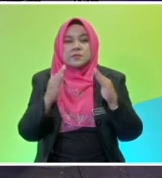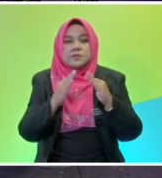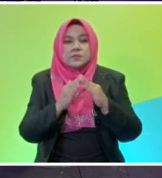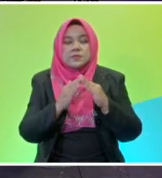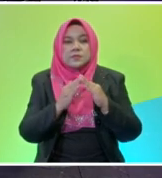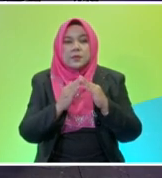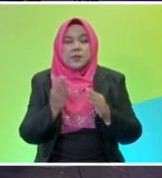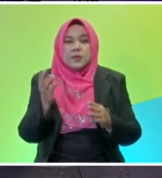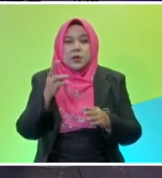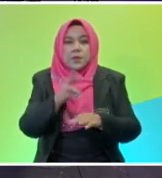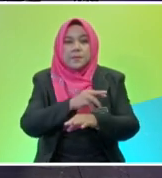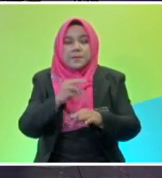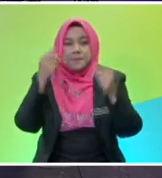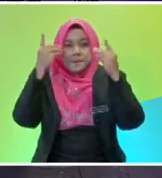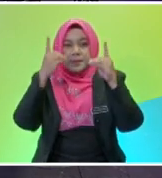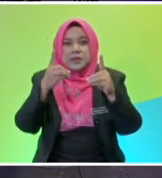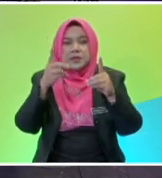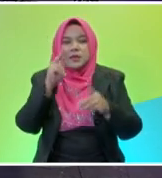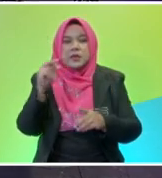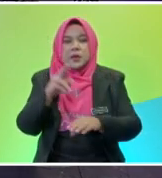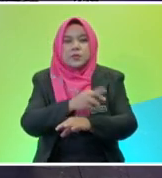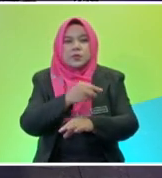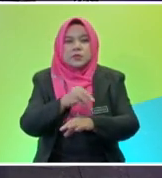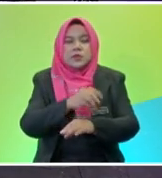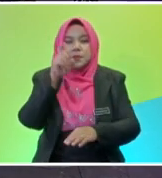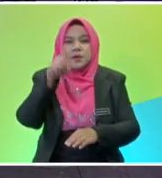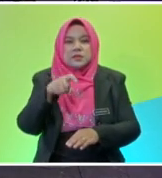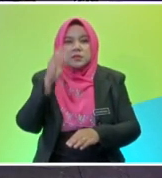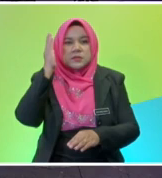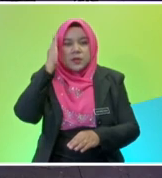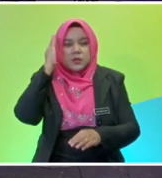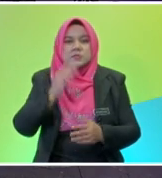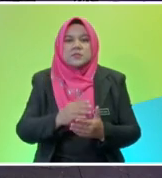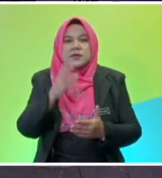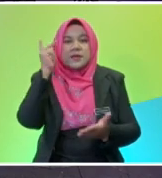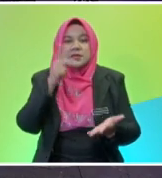mata pelajaran Pendidikan misi menurut siddin pastinya mereka